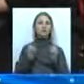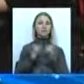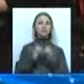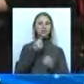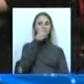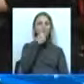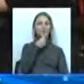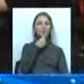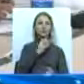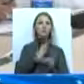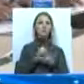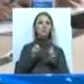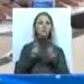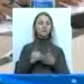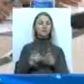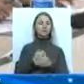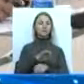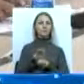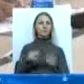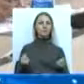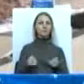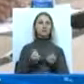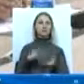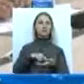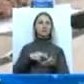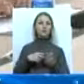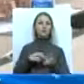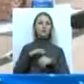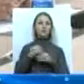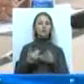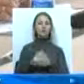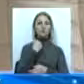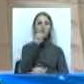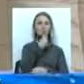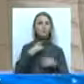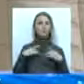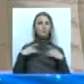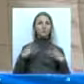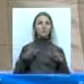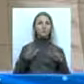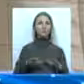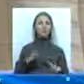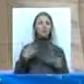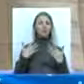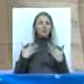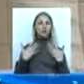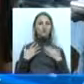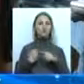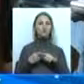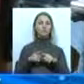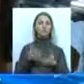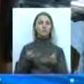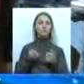мезгілде жаңа жылдық бағдарламалар циклін ұйымдастыру жоспарланып отыр. Бұдан бөлек аймақ басшысы облыстық туризм басқармасының штатын кеңейтіп, қосымша